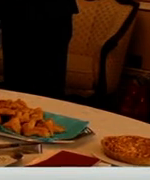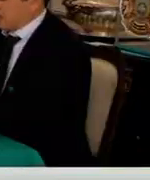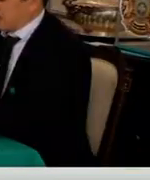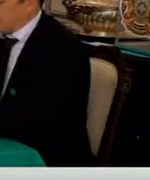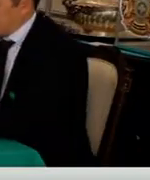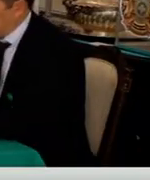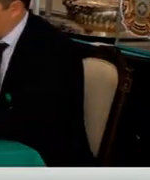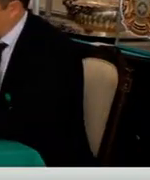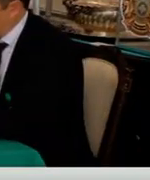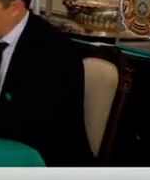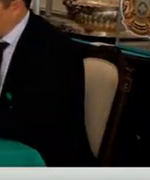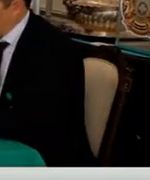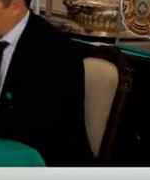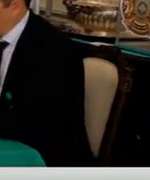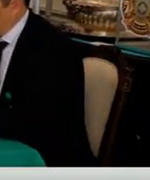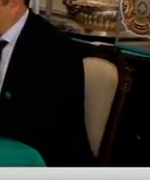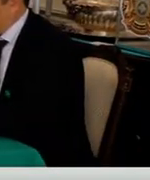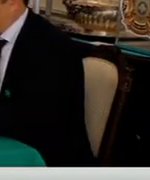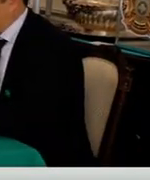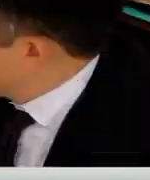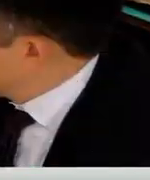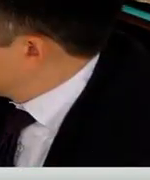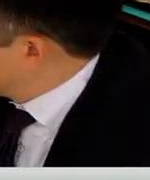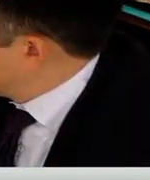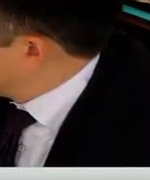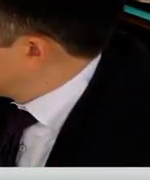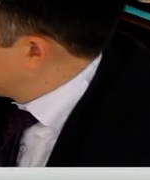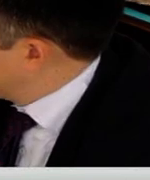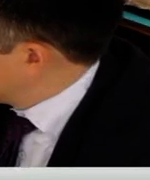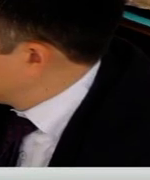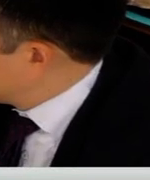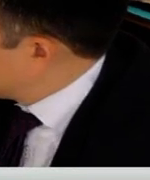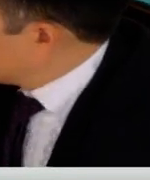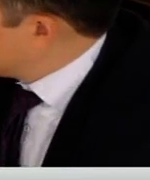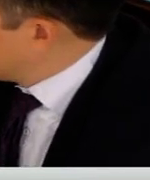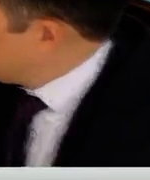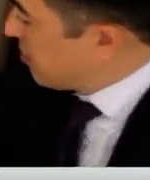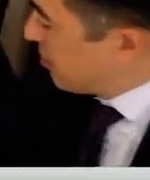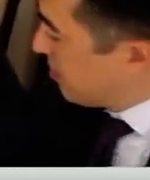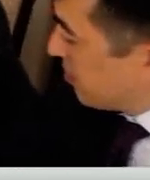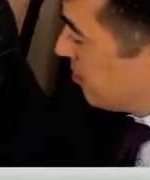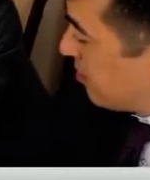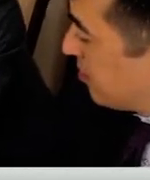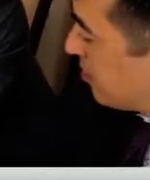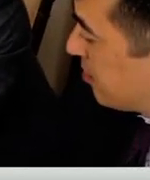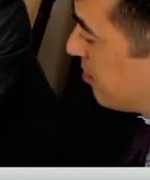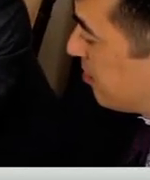ұлттық тағамдарымыздан дастархан жайған. Бұл күні осы сайлау орнында 100-ден астам адам дауыс береді деп күтілуде.